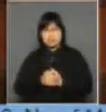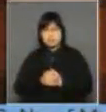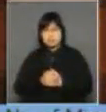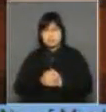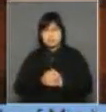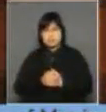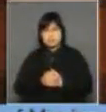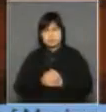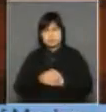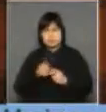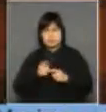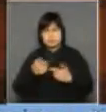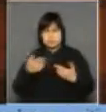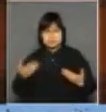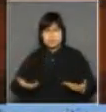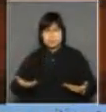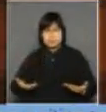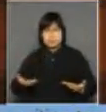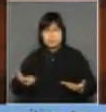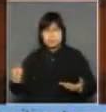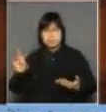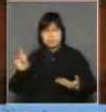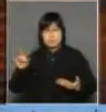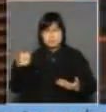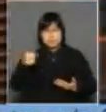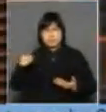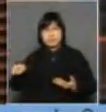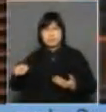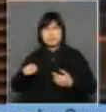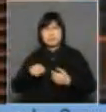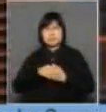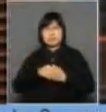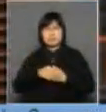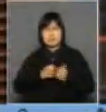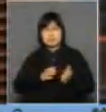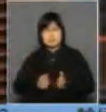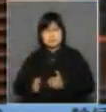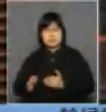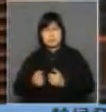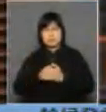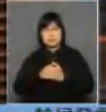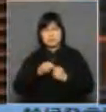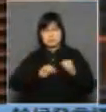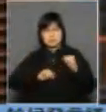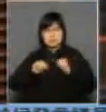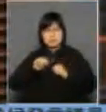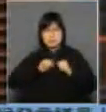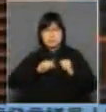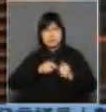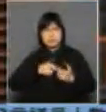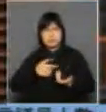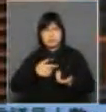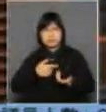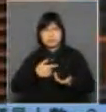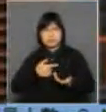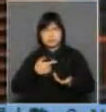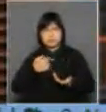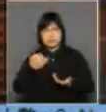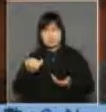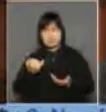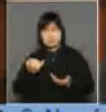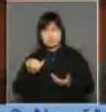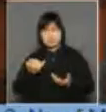事實上，今次張炳良局長的處事和行為已經造成一個很大的壞榜樣。